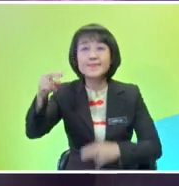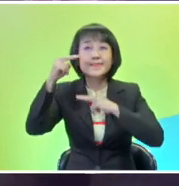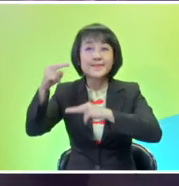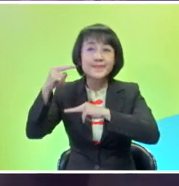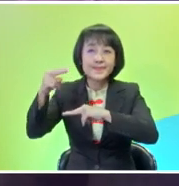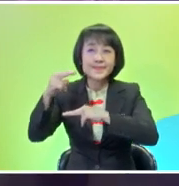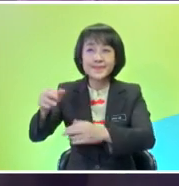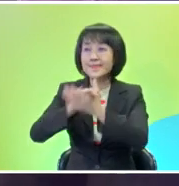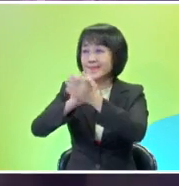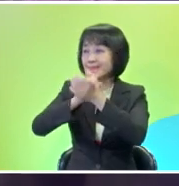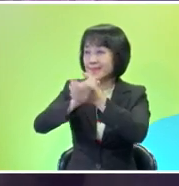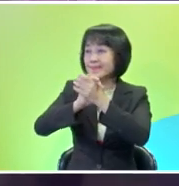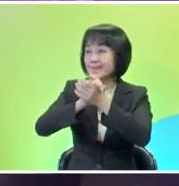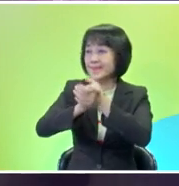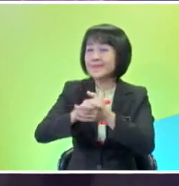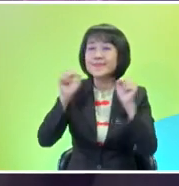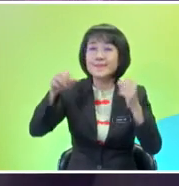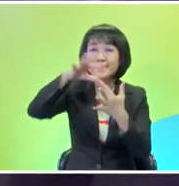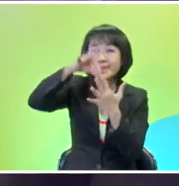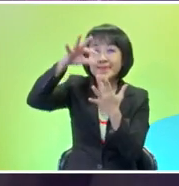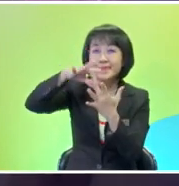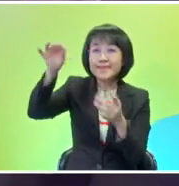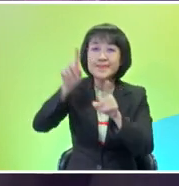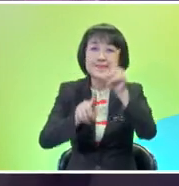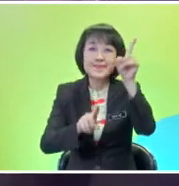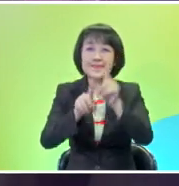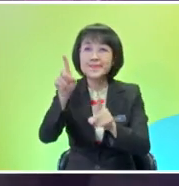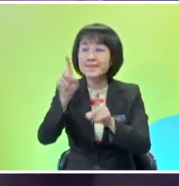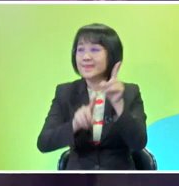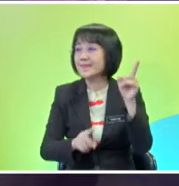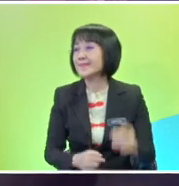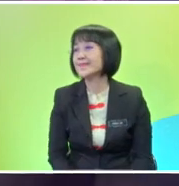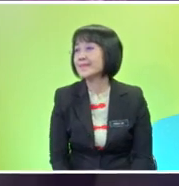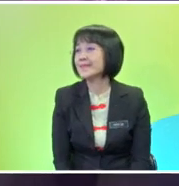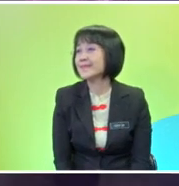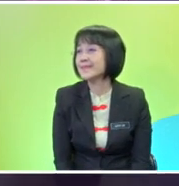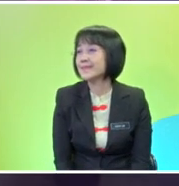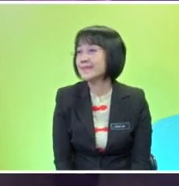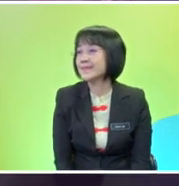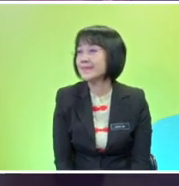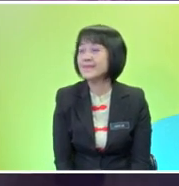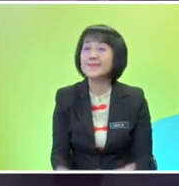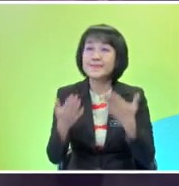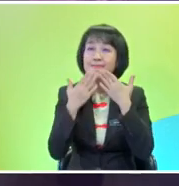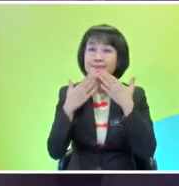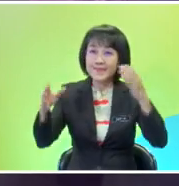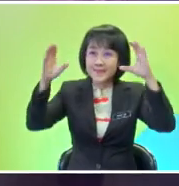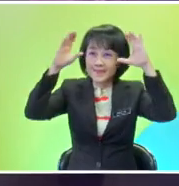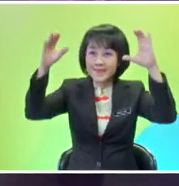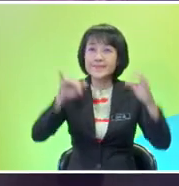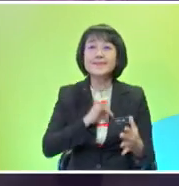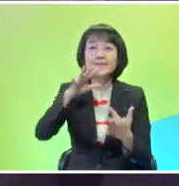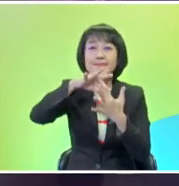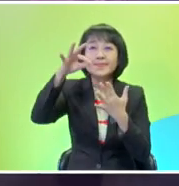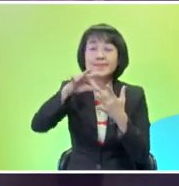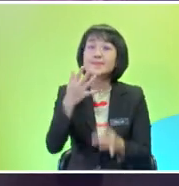Terima Kasih Cikgu boleh pilih saya dapat bintanglah Terima kasih saya pilih warna